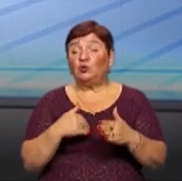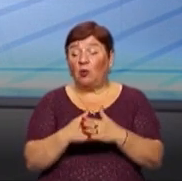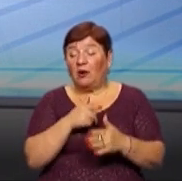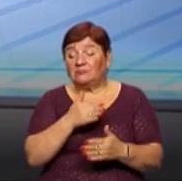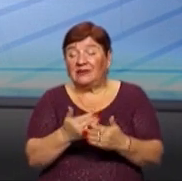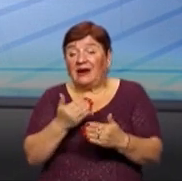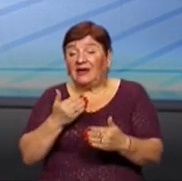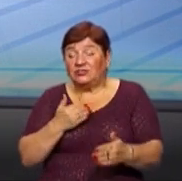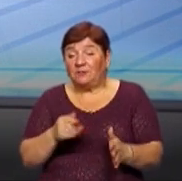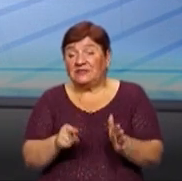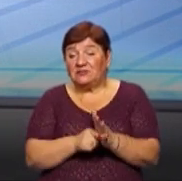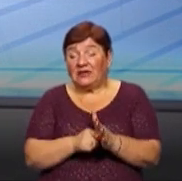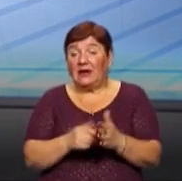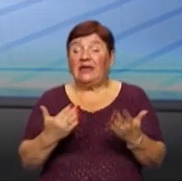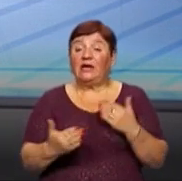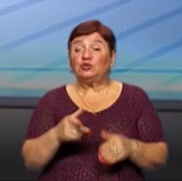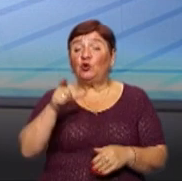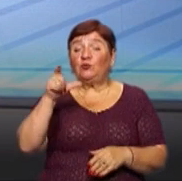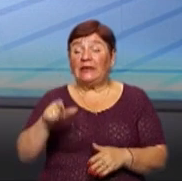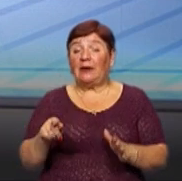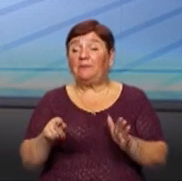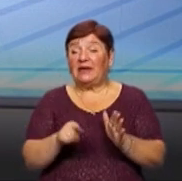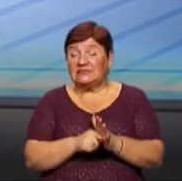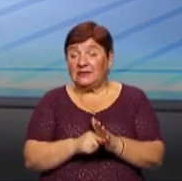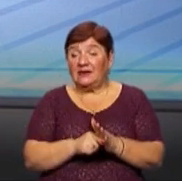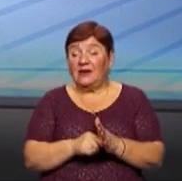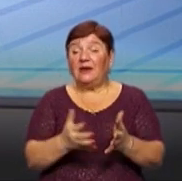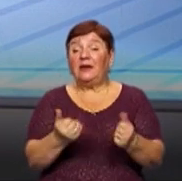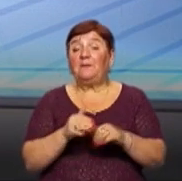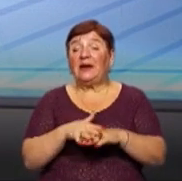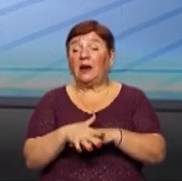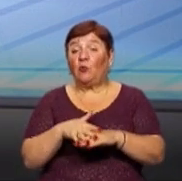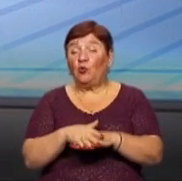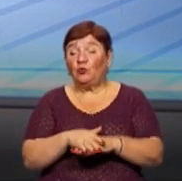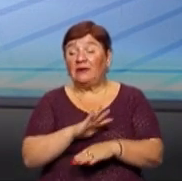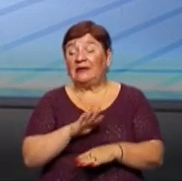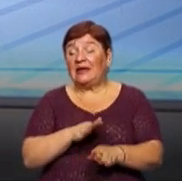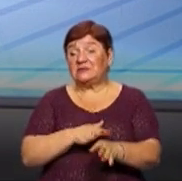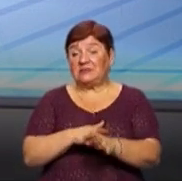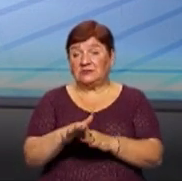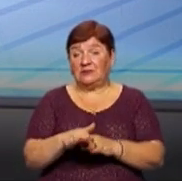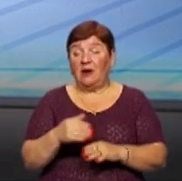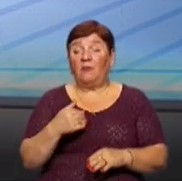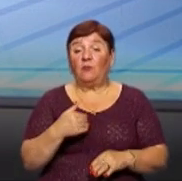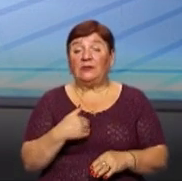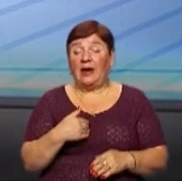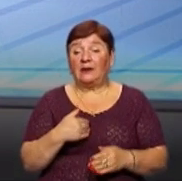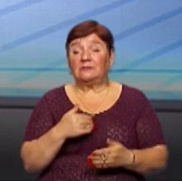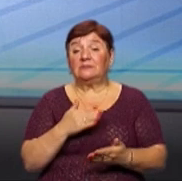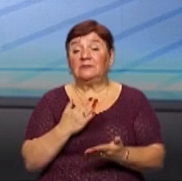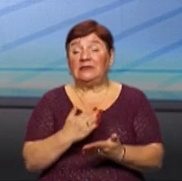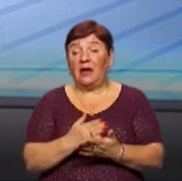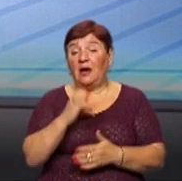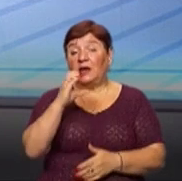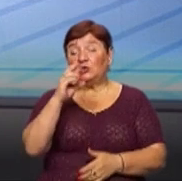пенсію. Якщо людина вже є пенсіонером, і вона отримує інвалідну пенсію, перерахунок пенсії не здійснюється. Вона може право мати на